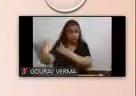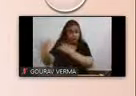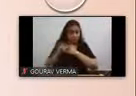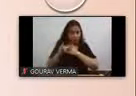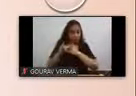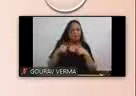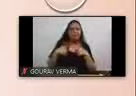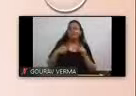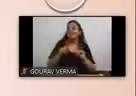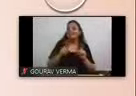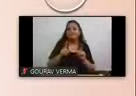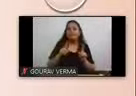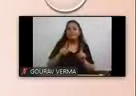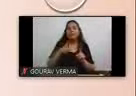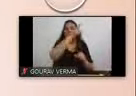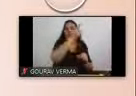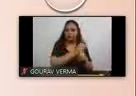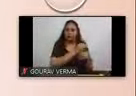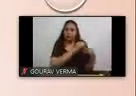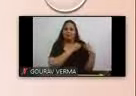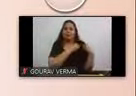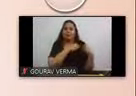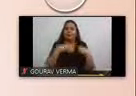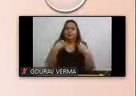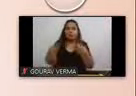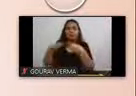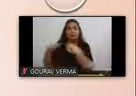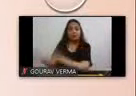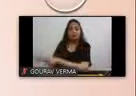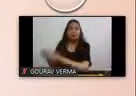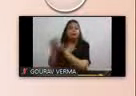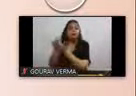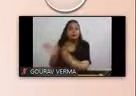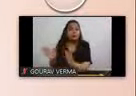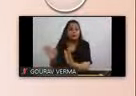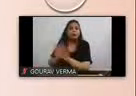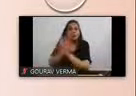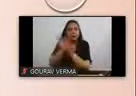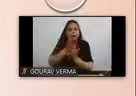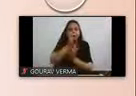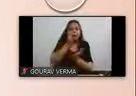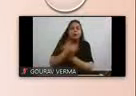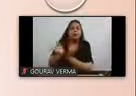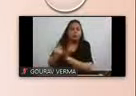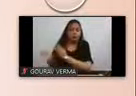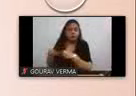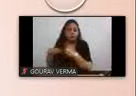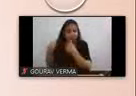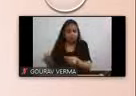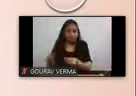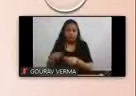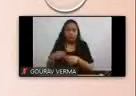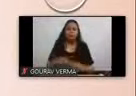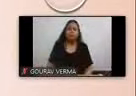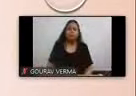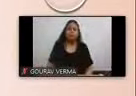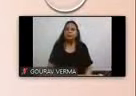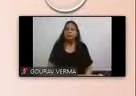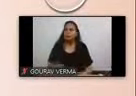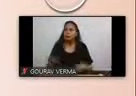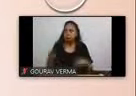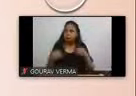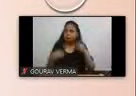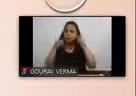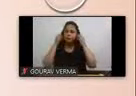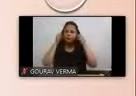भी देखे सुने, बट भले वो किसी और माध्यम से, पर कुछ तो बताना चाहिए, चाहे वो साइन हो या